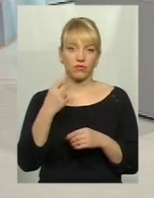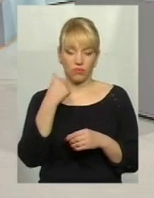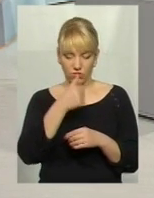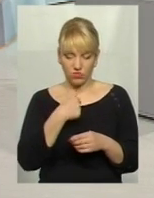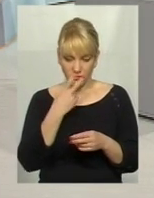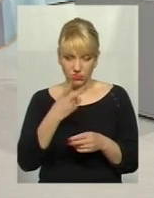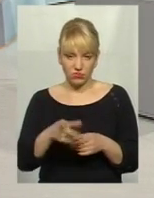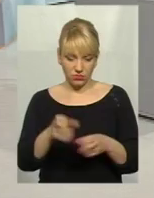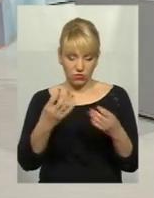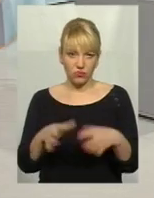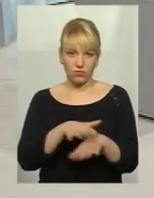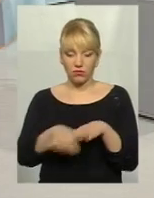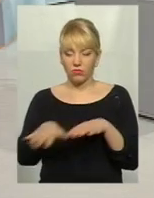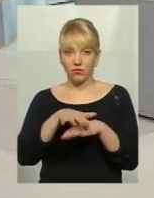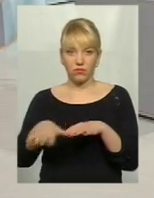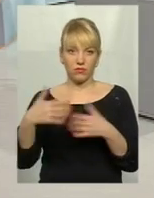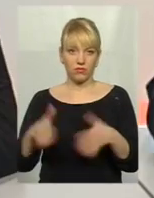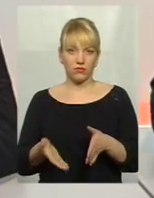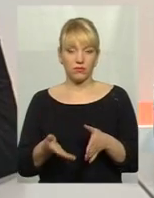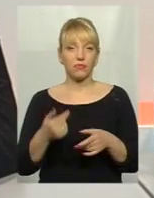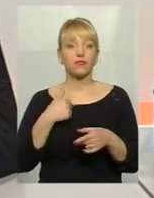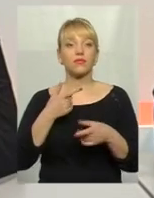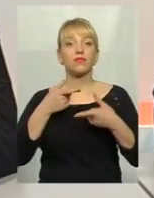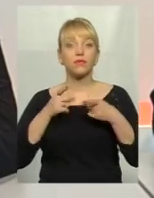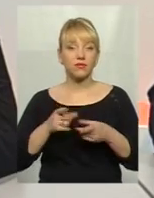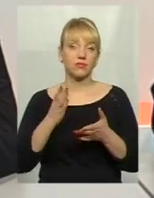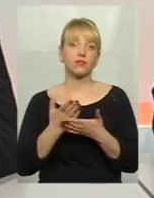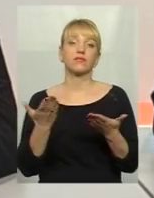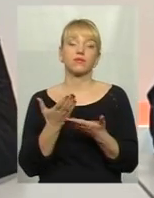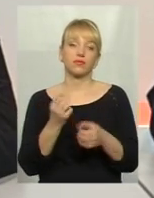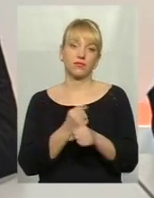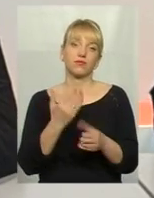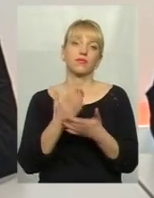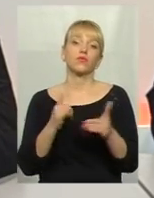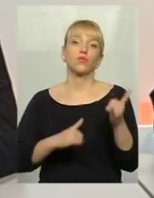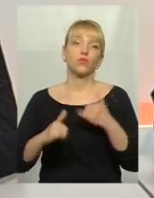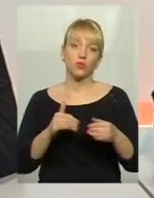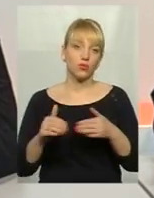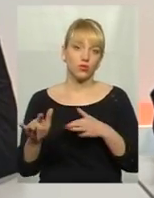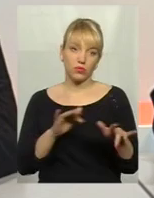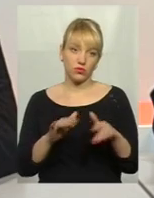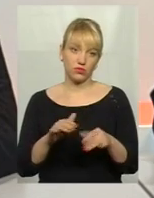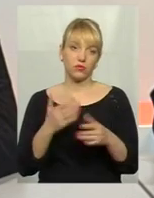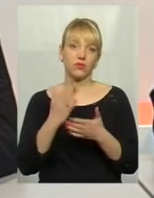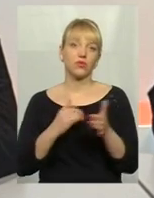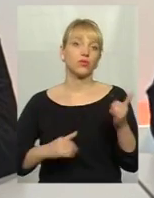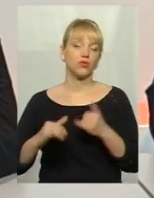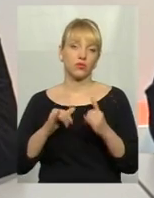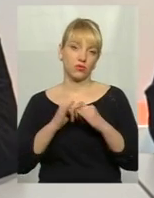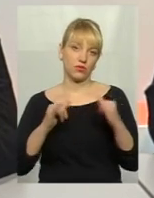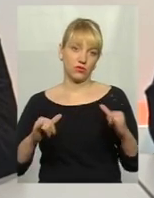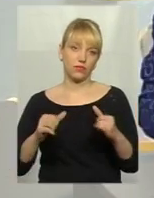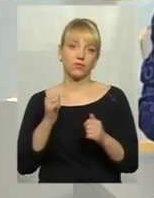цей момент також треба врахувати. Тому, насправді, є над чим працювати, є куди рухатись, як розвиватись кожній з громад.